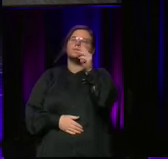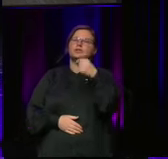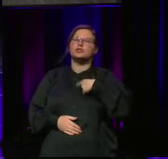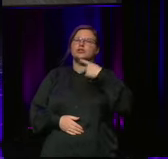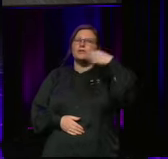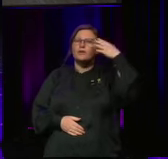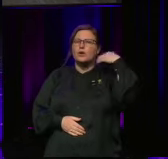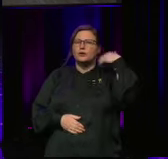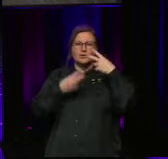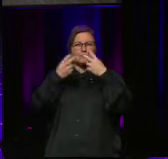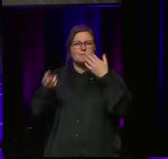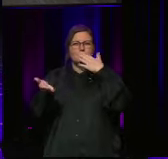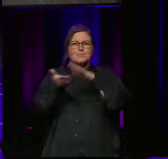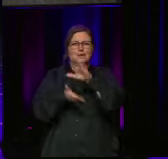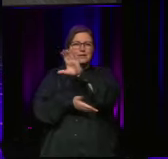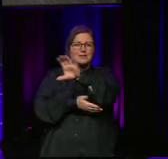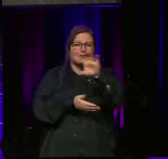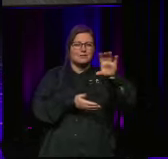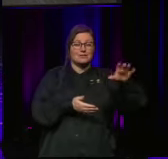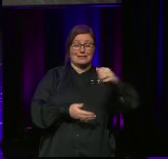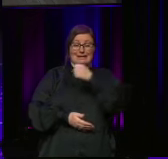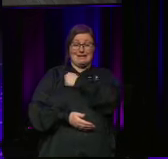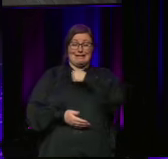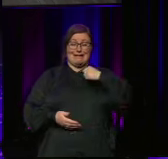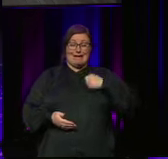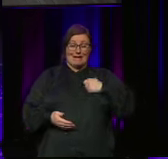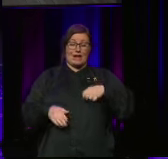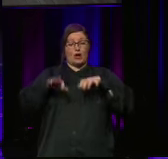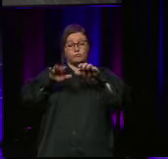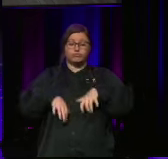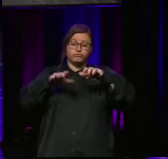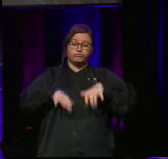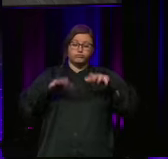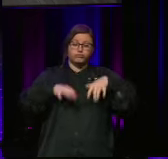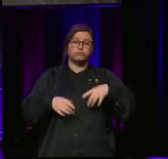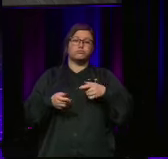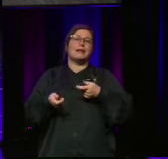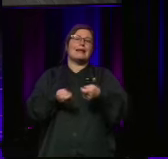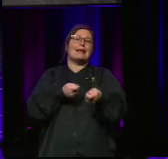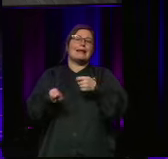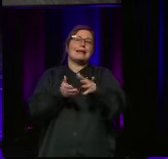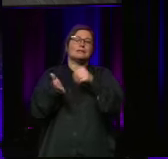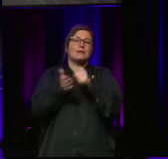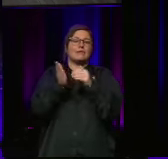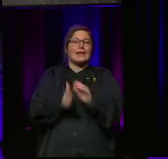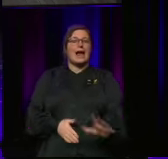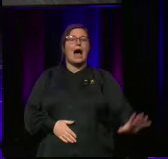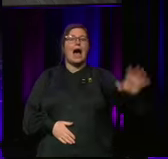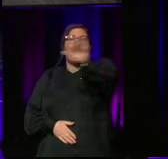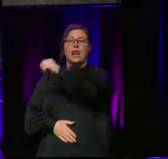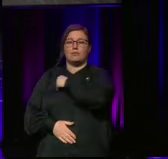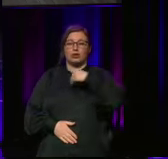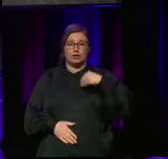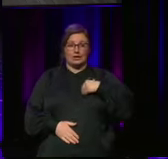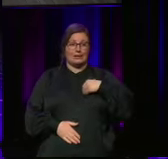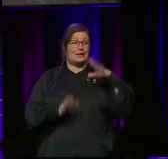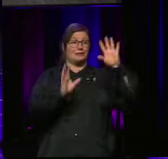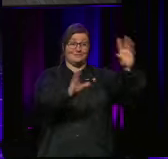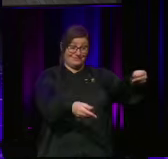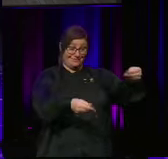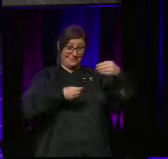bilderna. Men det är ju så att regeringen skriver regleringsbrev till alla myndigheter. Och sen är det ju upp till varje myndighet att också uttolka de